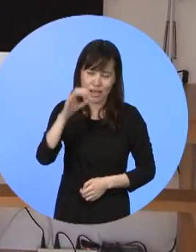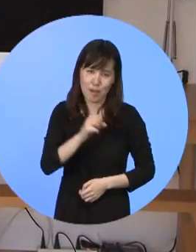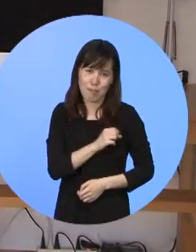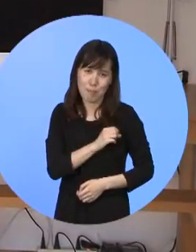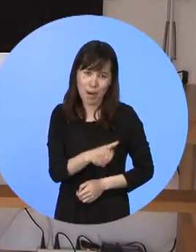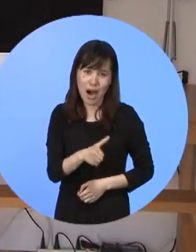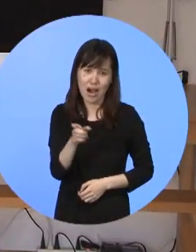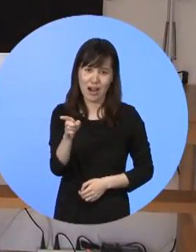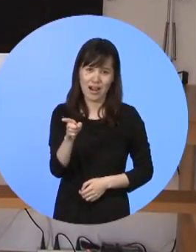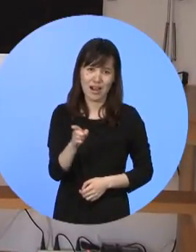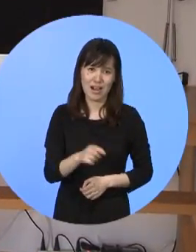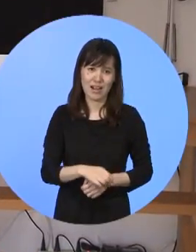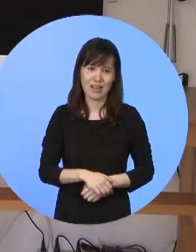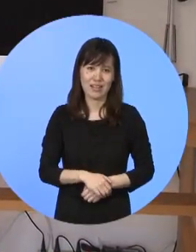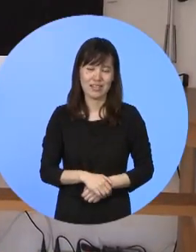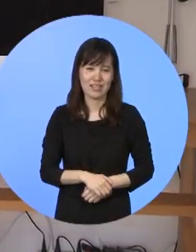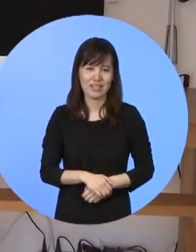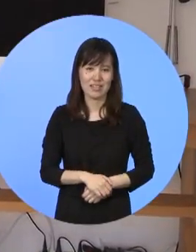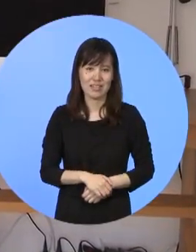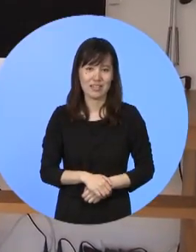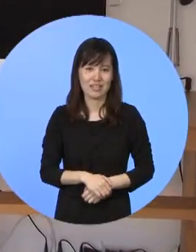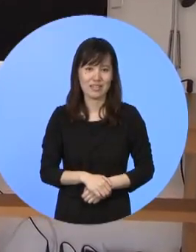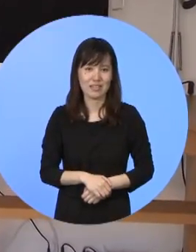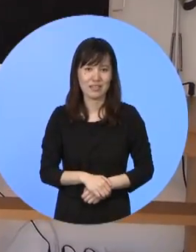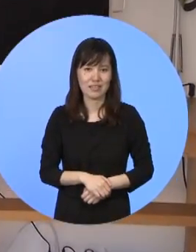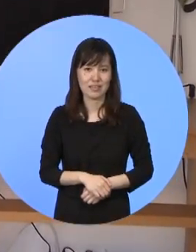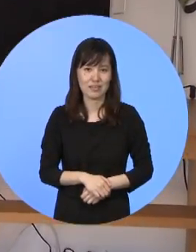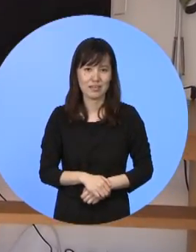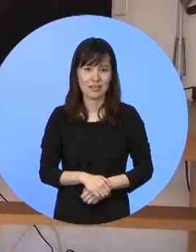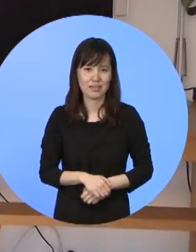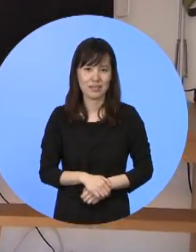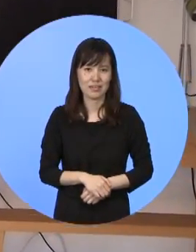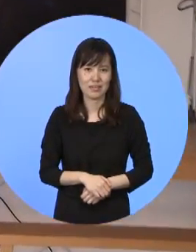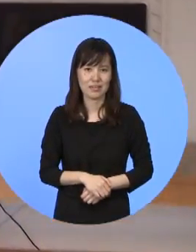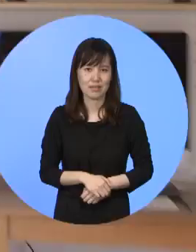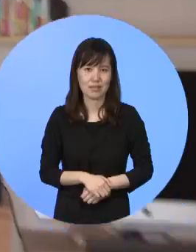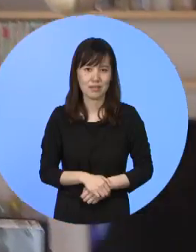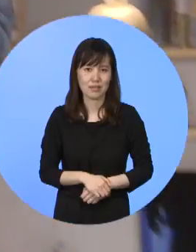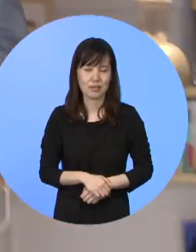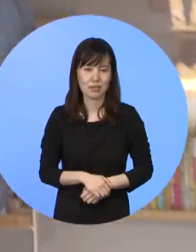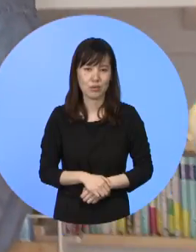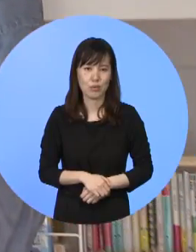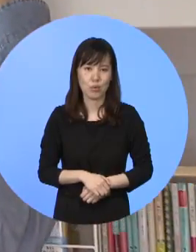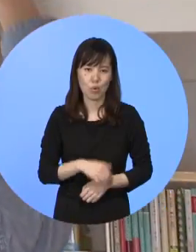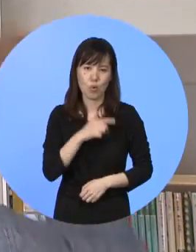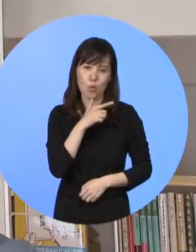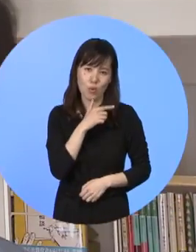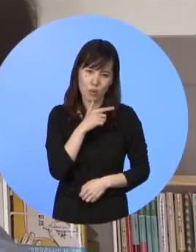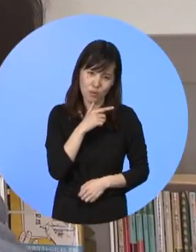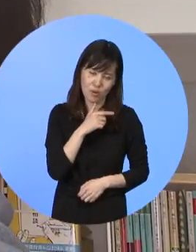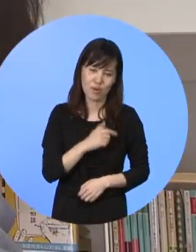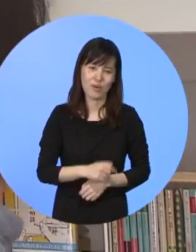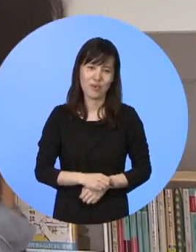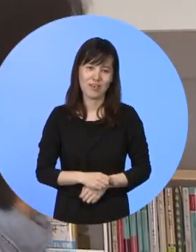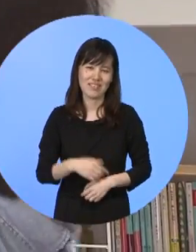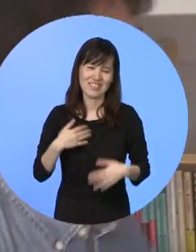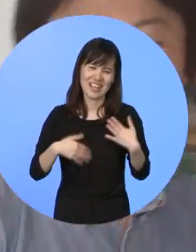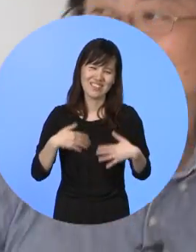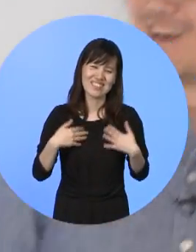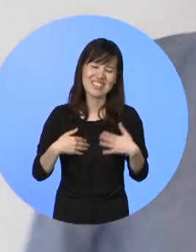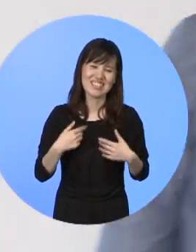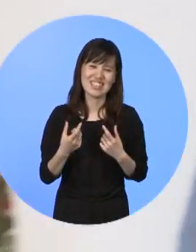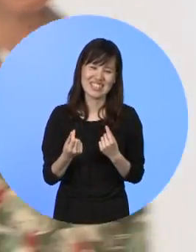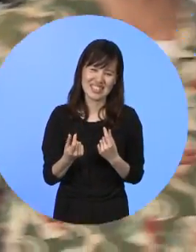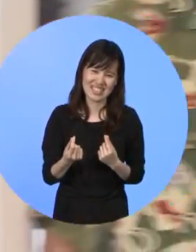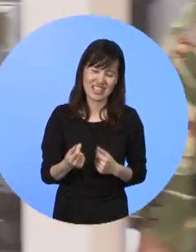らない。 住む気満々ですね。 これも動くんですね。 あ、そちらも動く。おお、わあ、すごい、ちょ